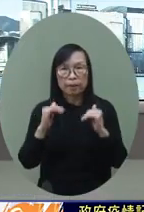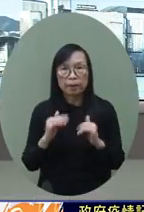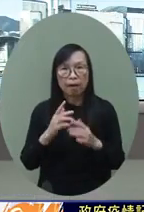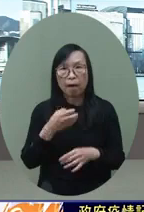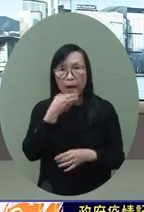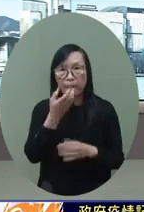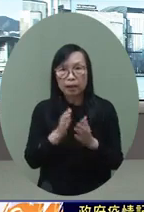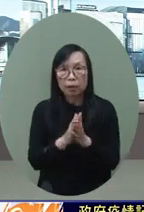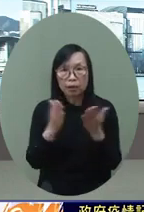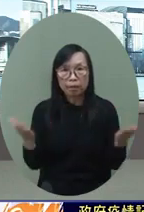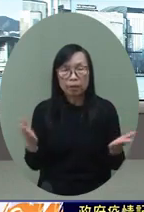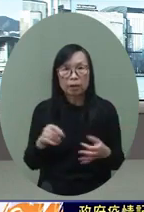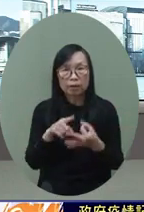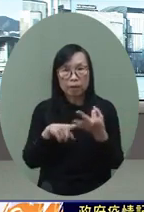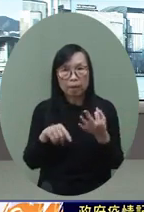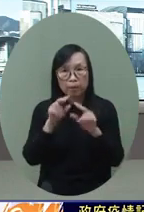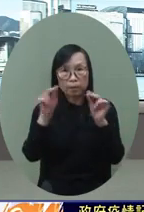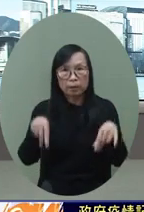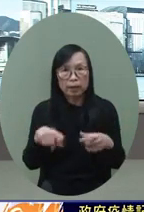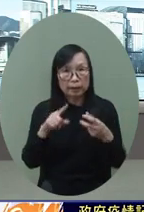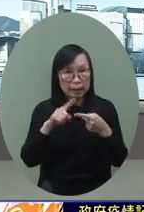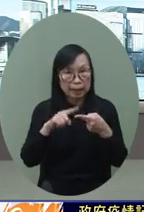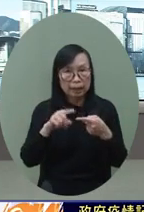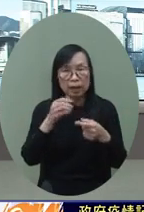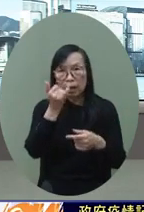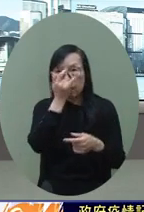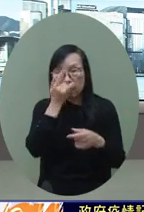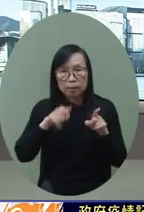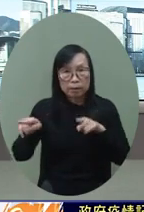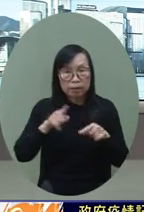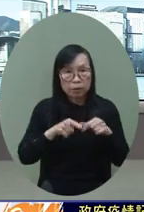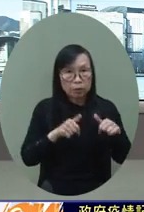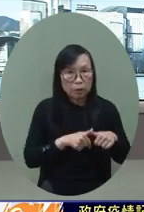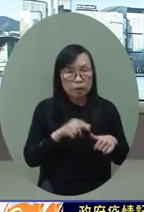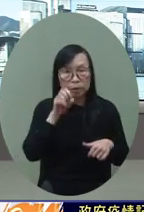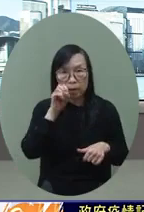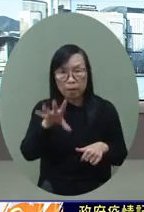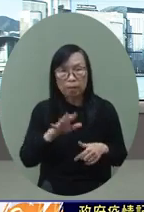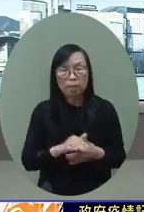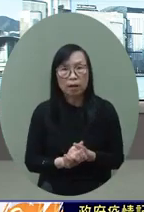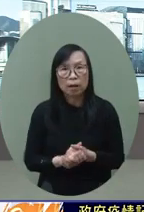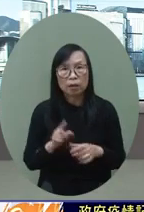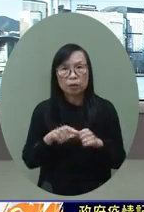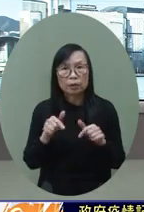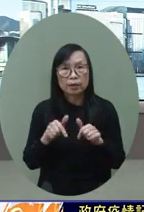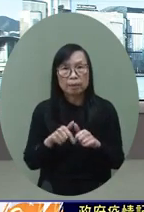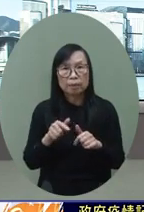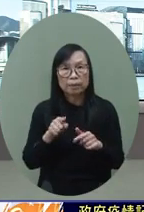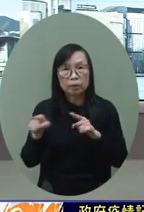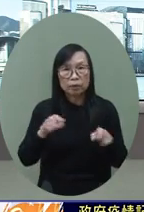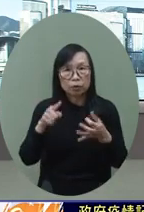蘋果日報宇建文，三個問題。第一，想問啟德指揮中心咧，想問一下中心嘅總指揮